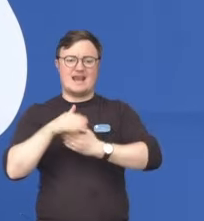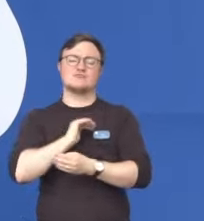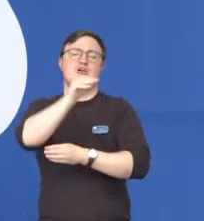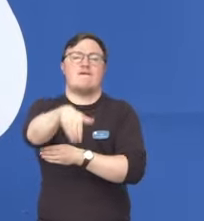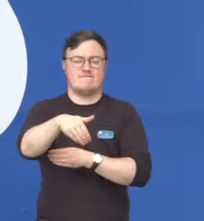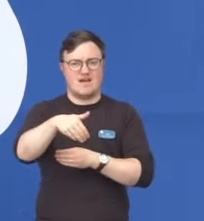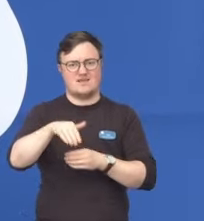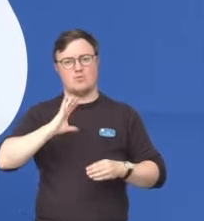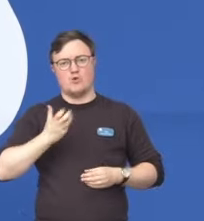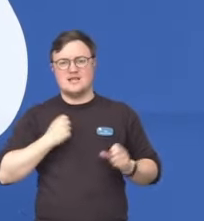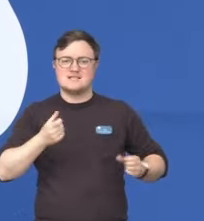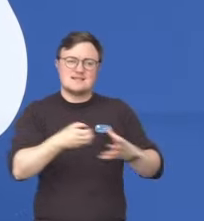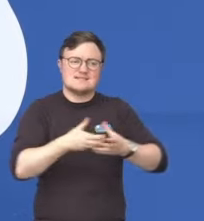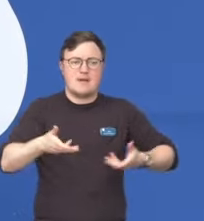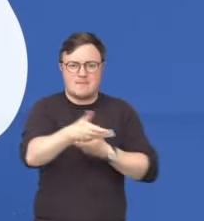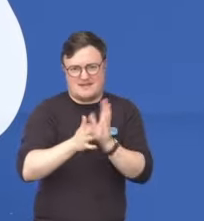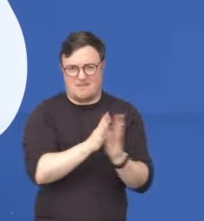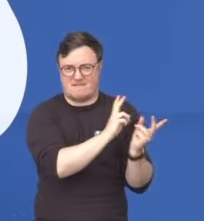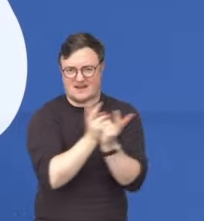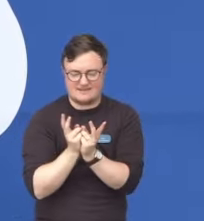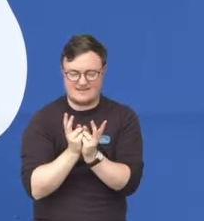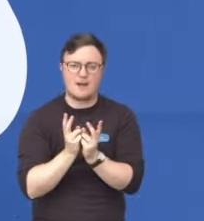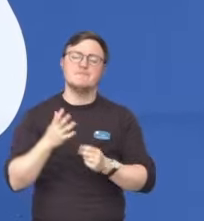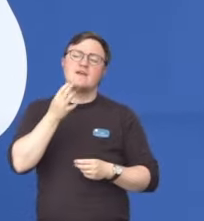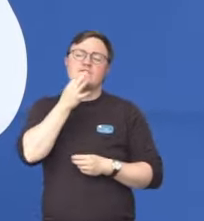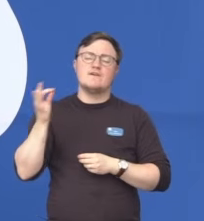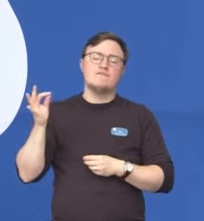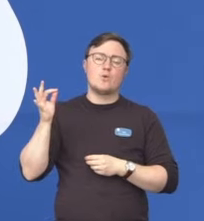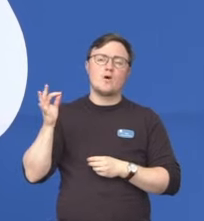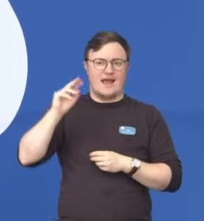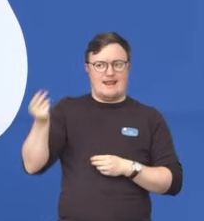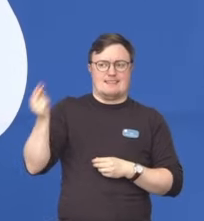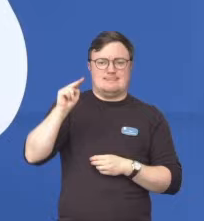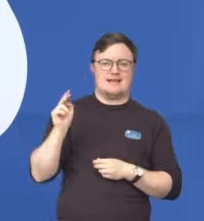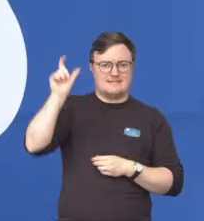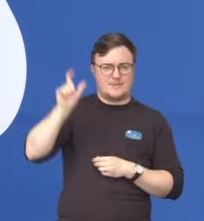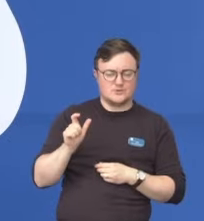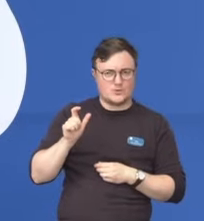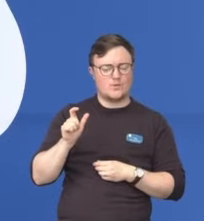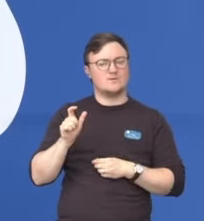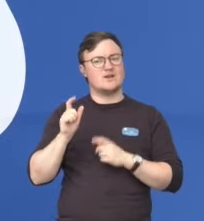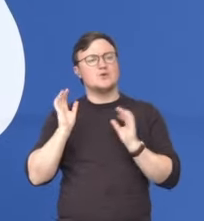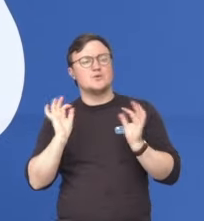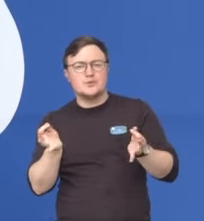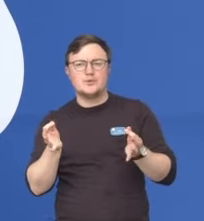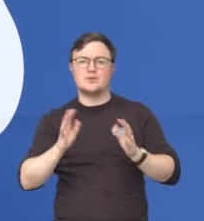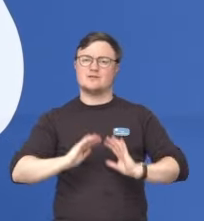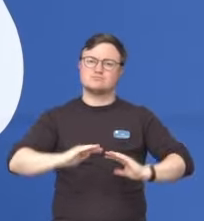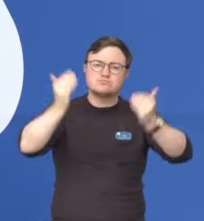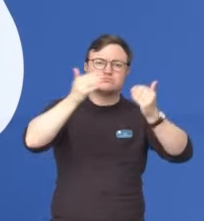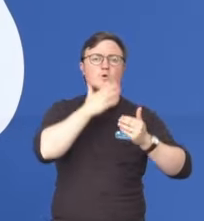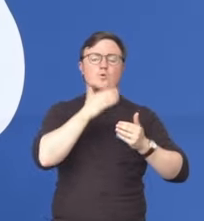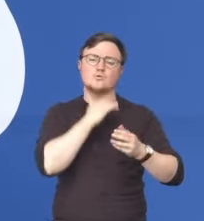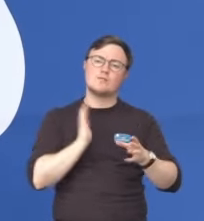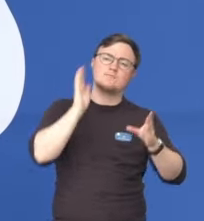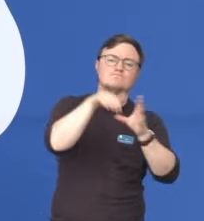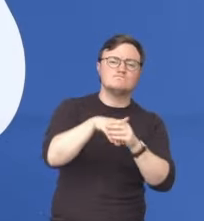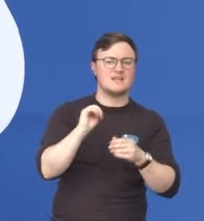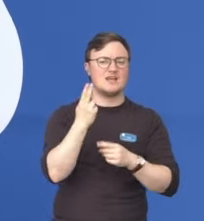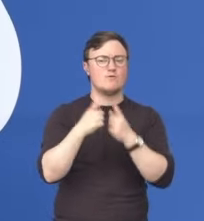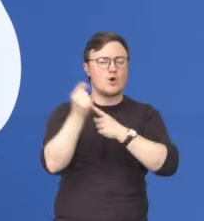gängkriminaliteten. Men jag tänker att vi då vänder oss till din bordsgranne för nästa tur att svara. Hur ska vi öka ungas deltagande i